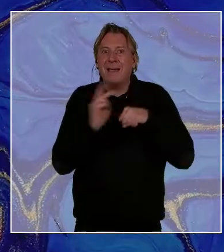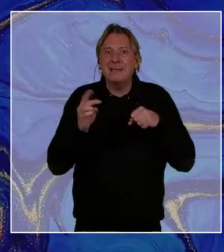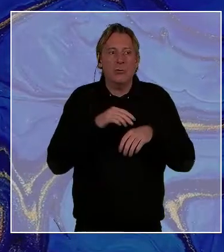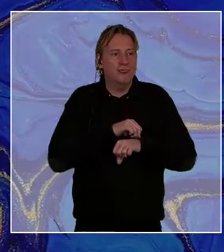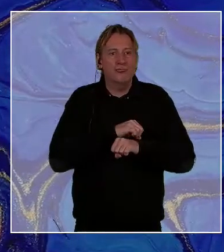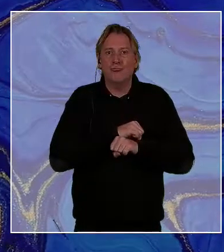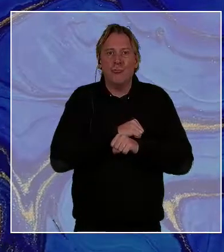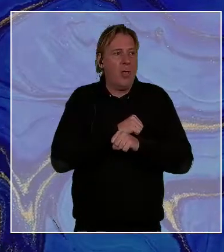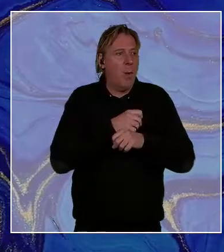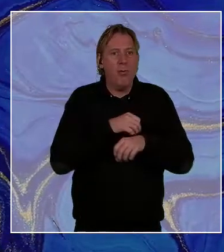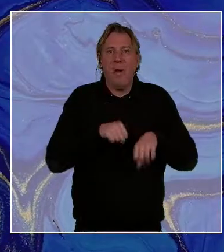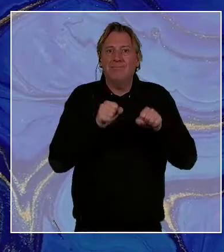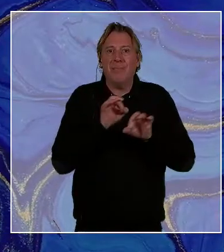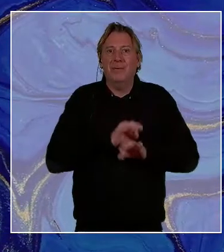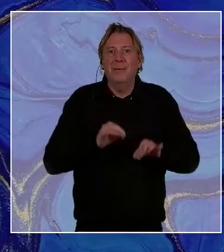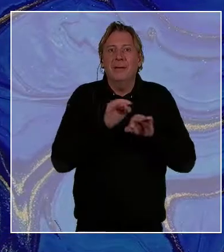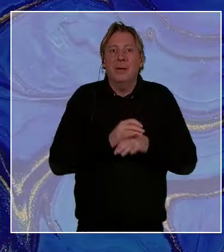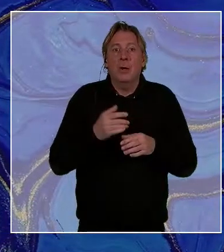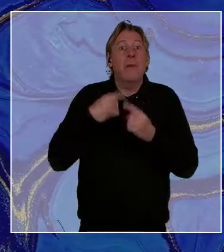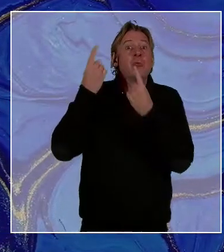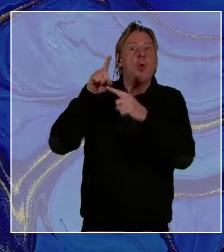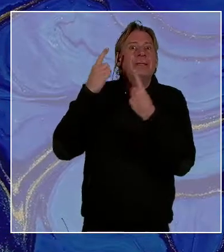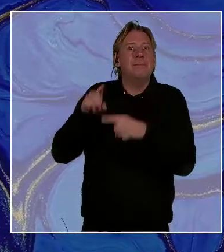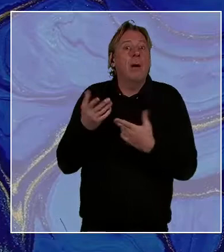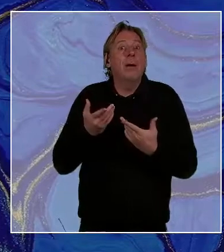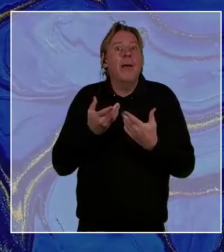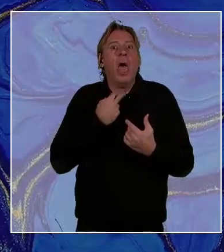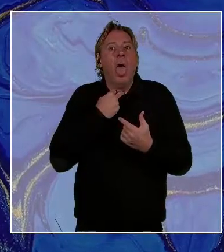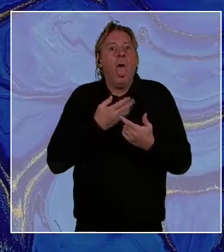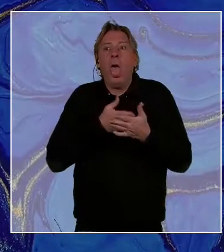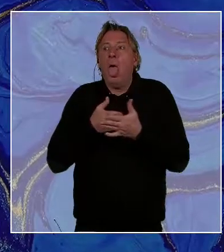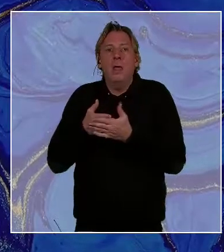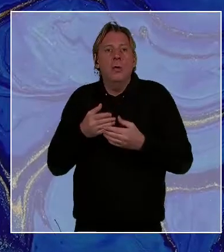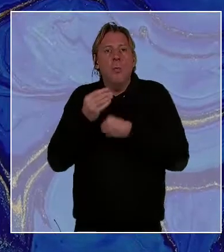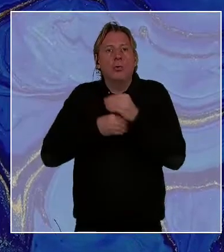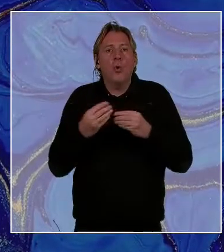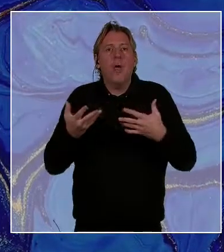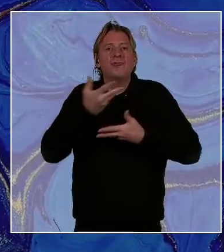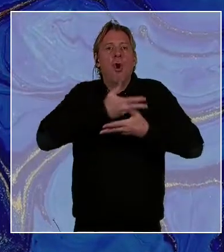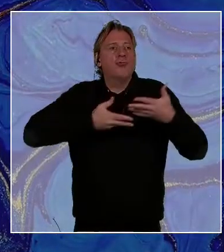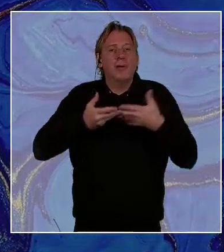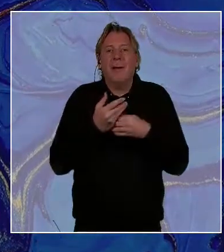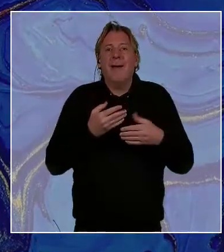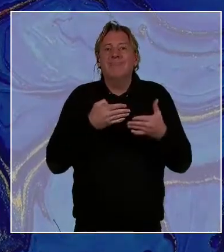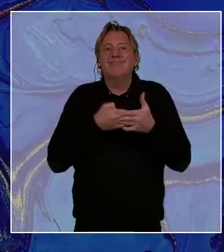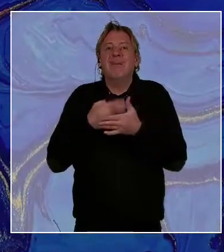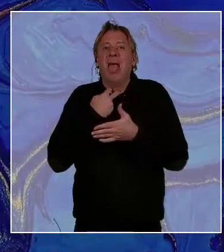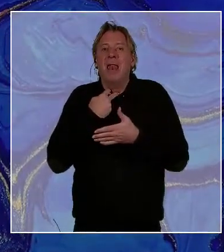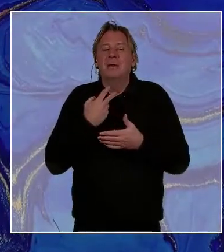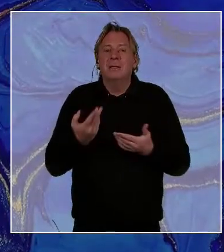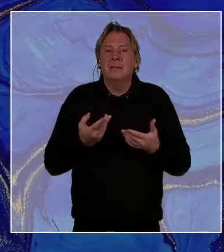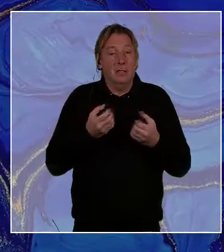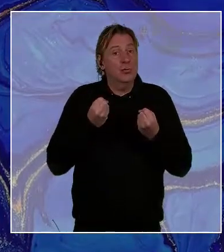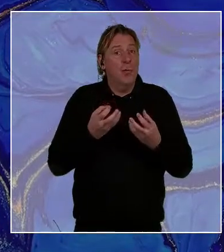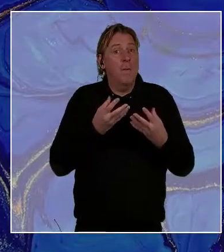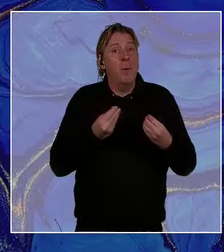ceux qui dépendent énormément du tourisme ou des échanges mondiaux. Et dans un grand nombre de cas, ce sont bien souvent les populations